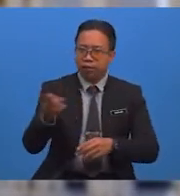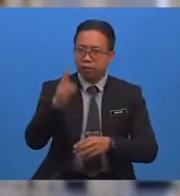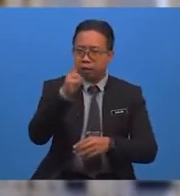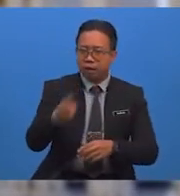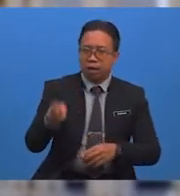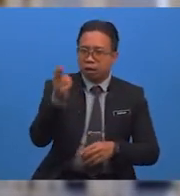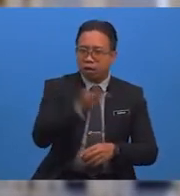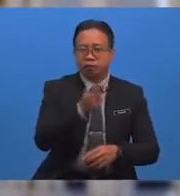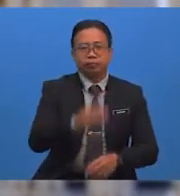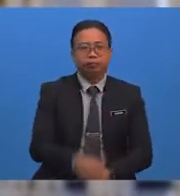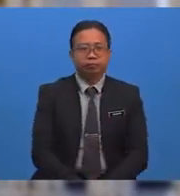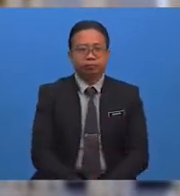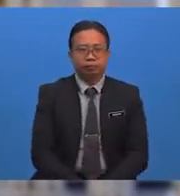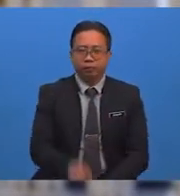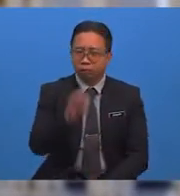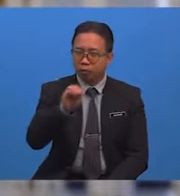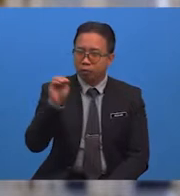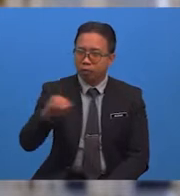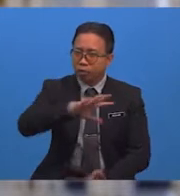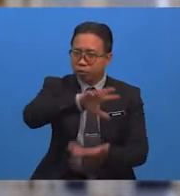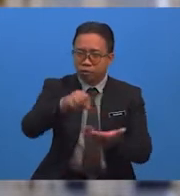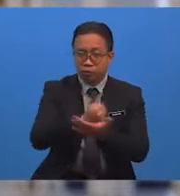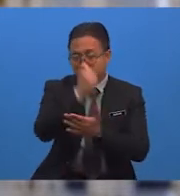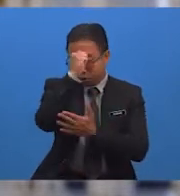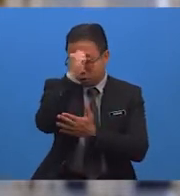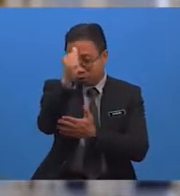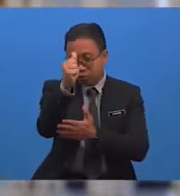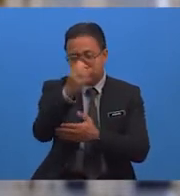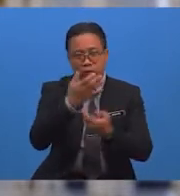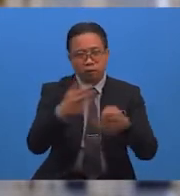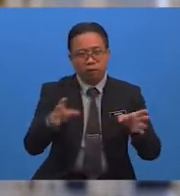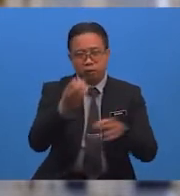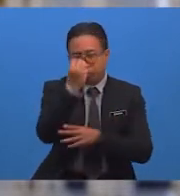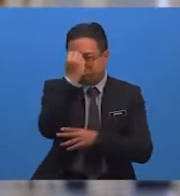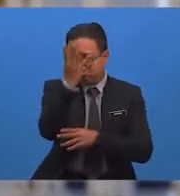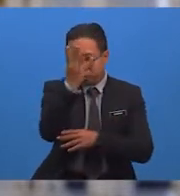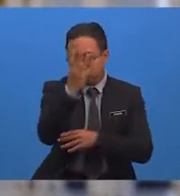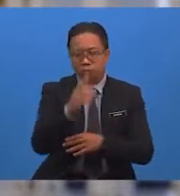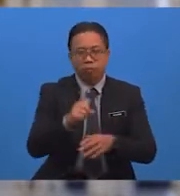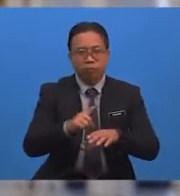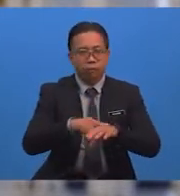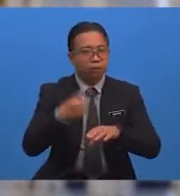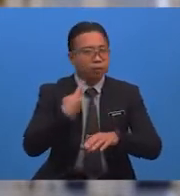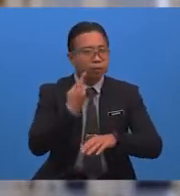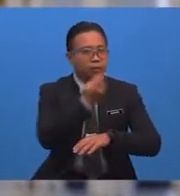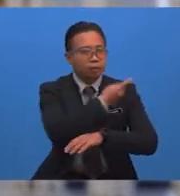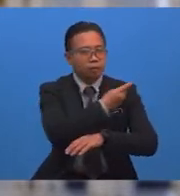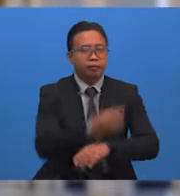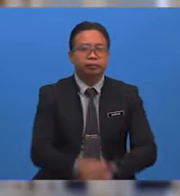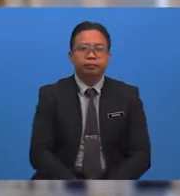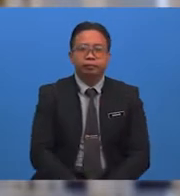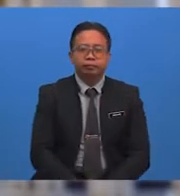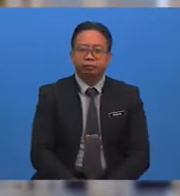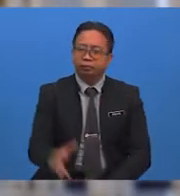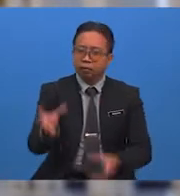seharian. Murid-murid sekalian, Allah SWT telah memberi peringatan kepada umat Islam